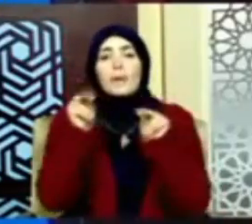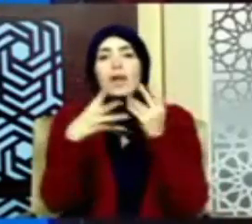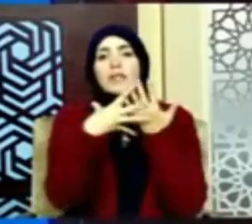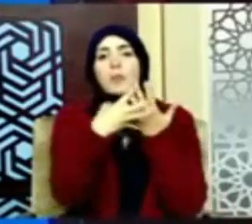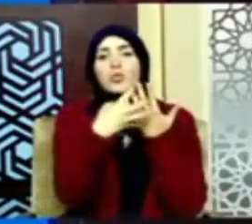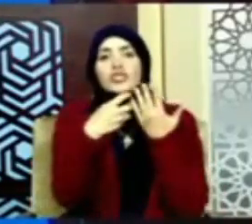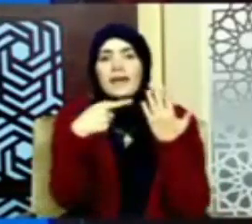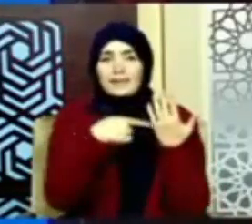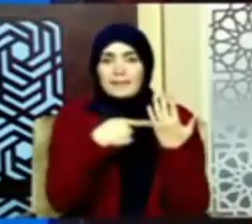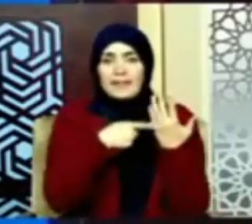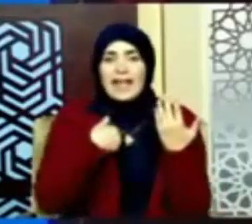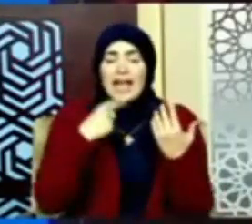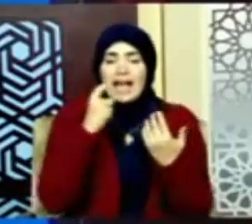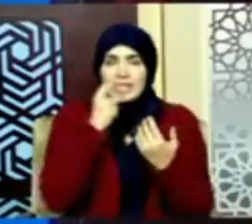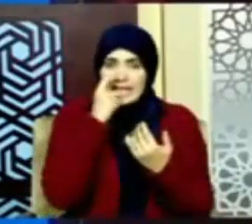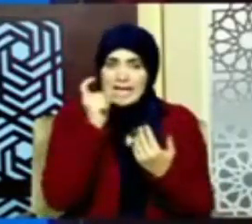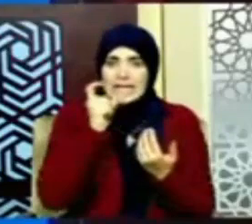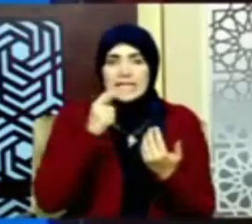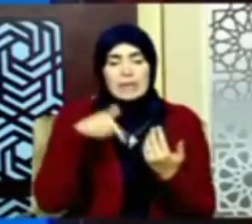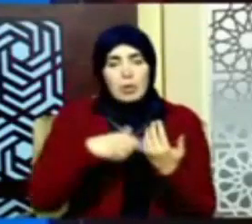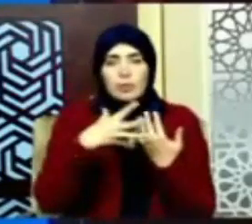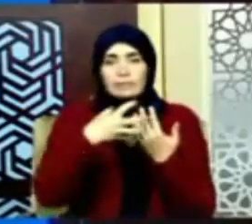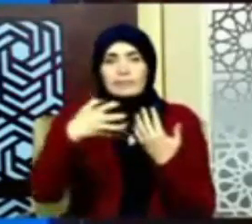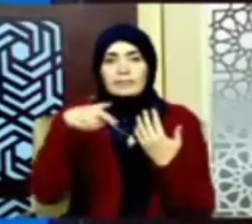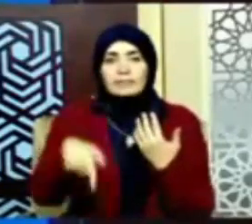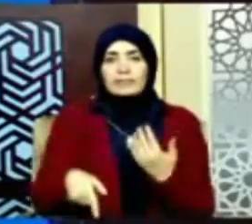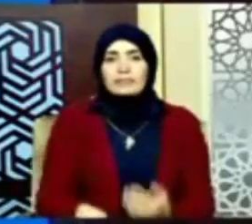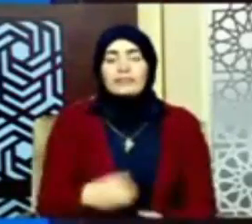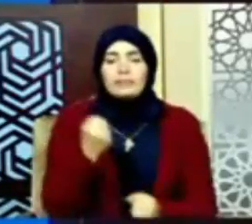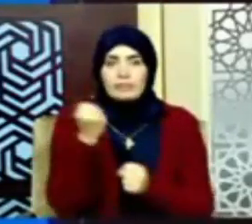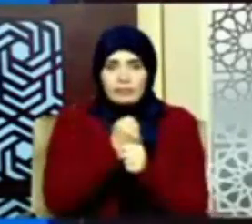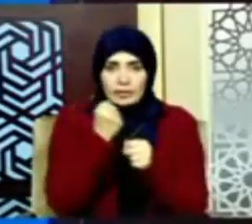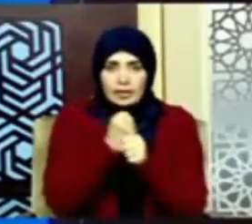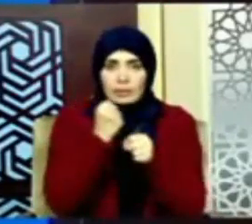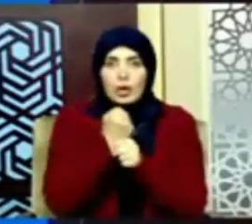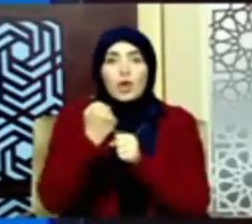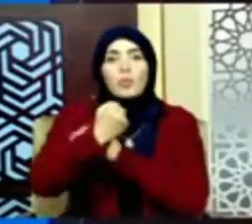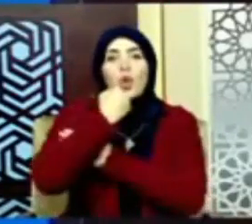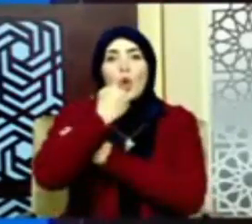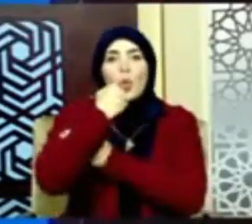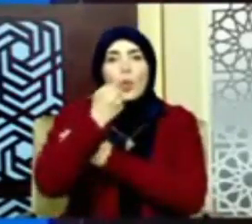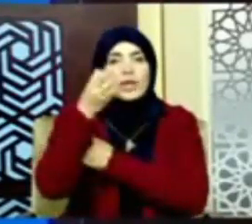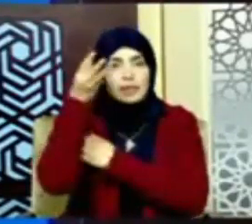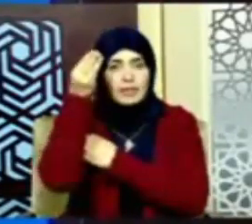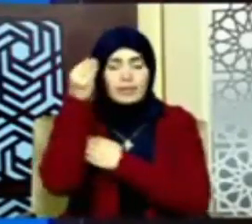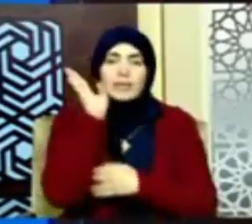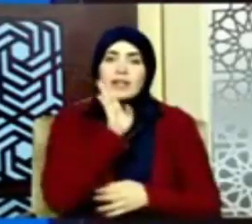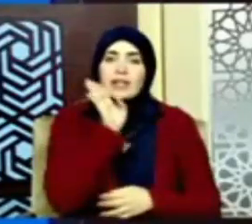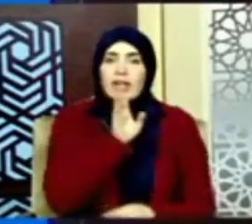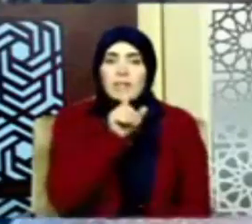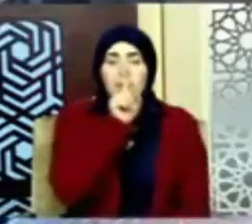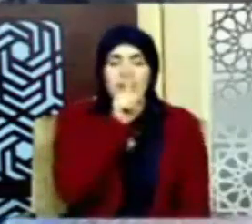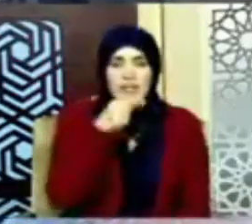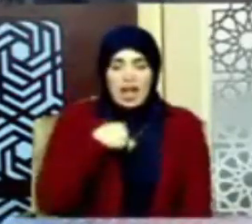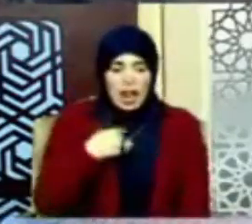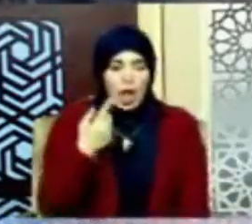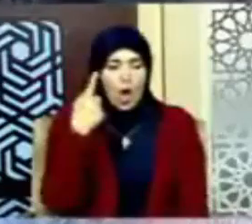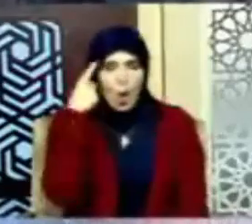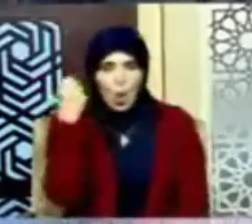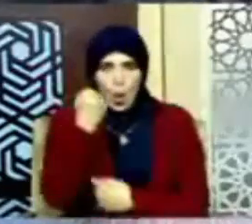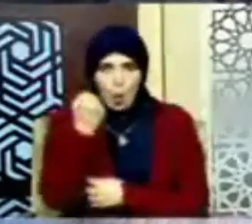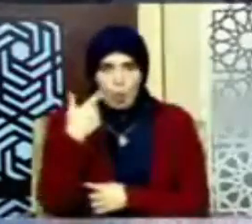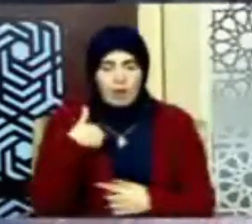ودنياهم صدقاً وإيماناً وعملاً ومهنيةً بقوة العلم، لا بقوة الجدل ولا